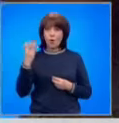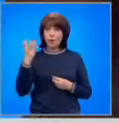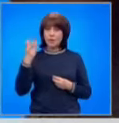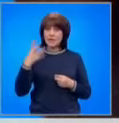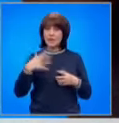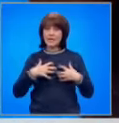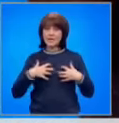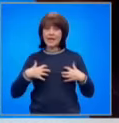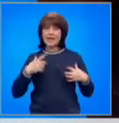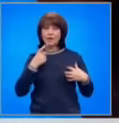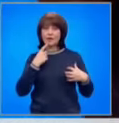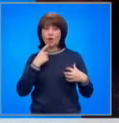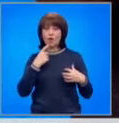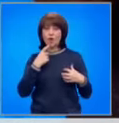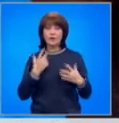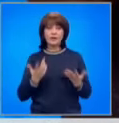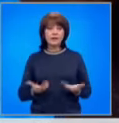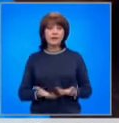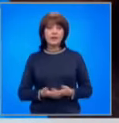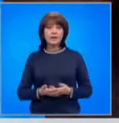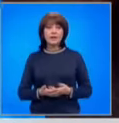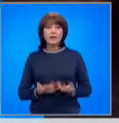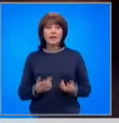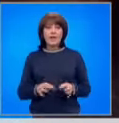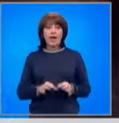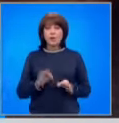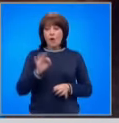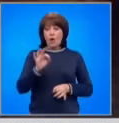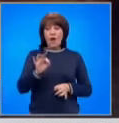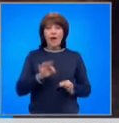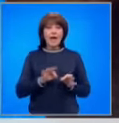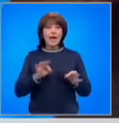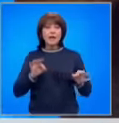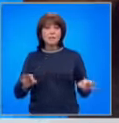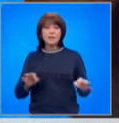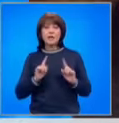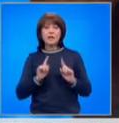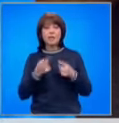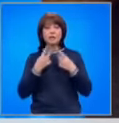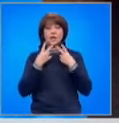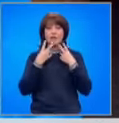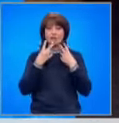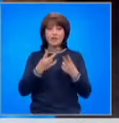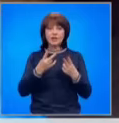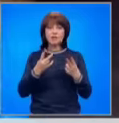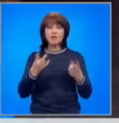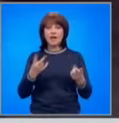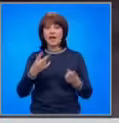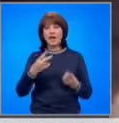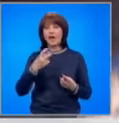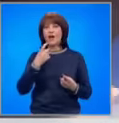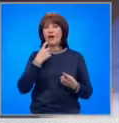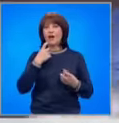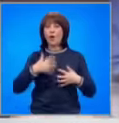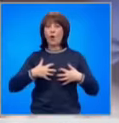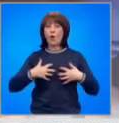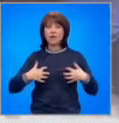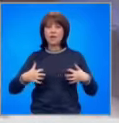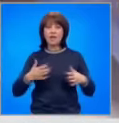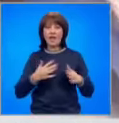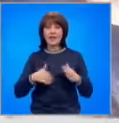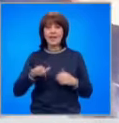на първо място, чисто като размери, може да видите бедрените кости, те са над